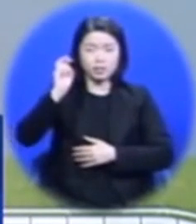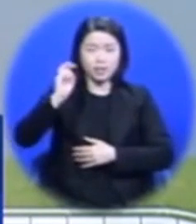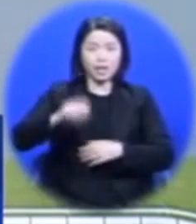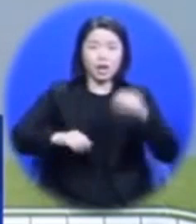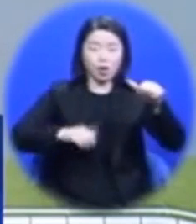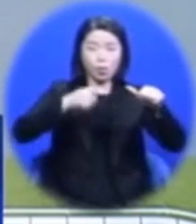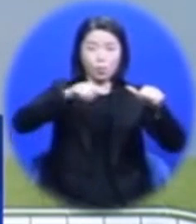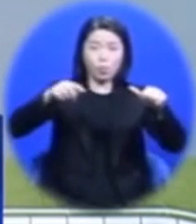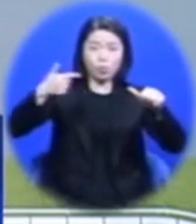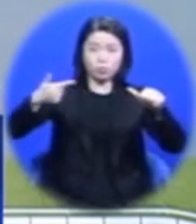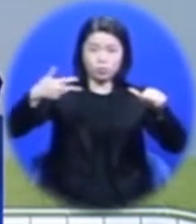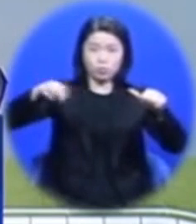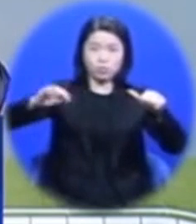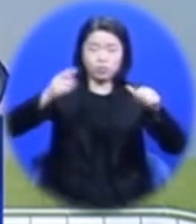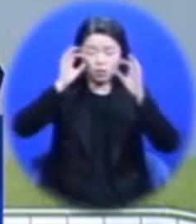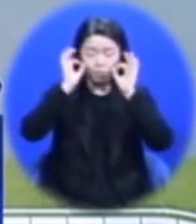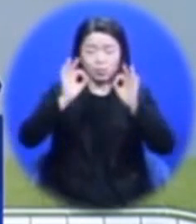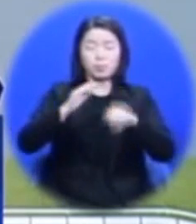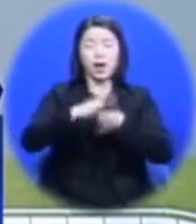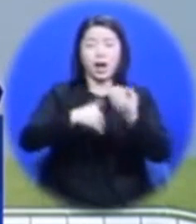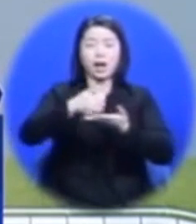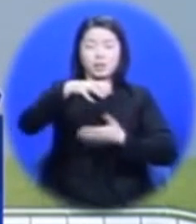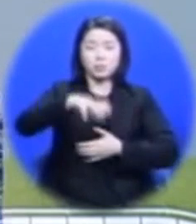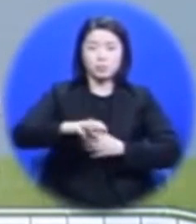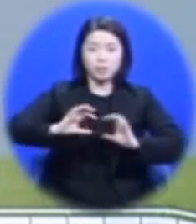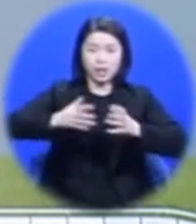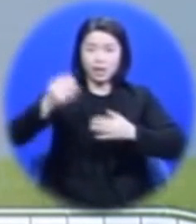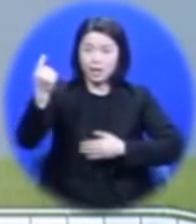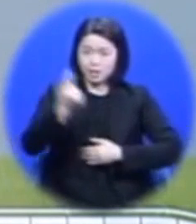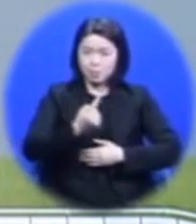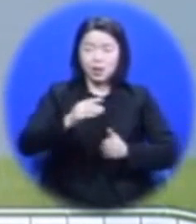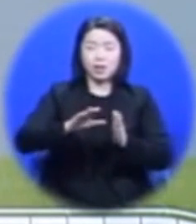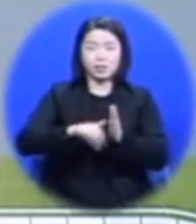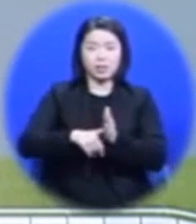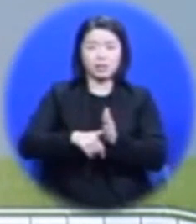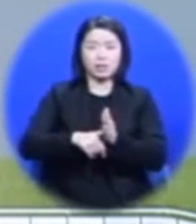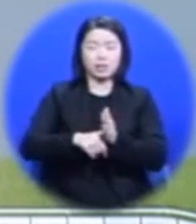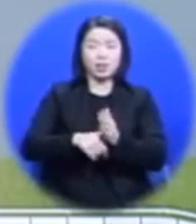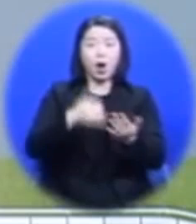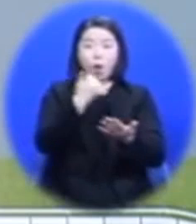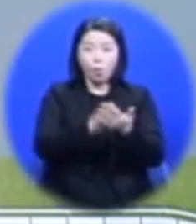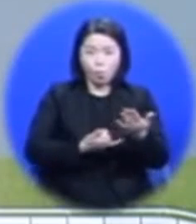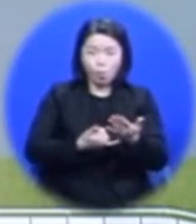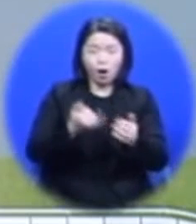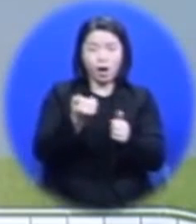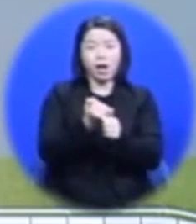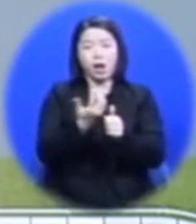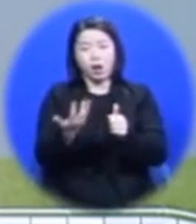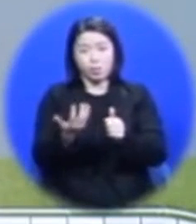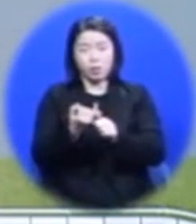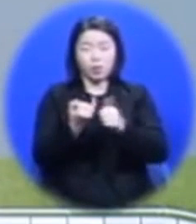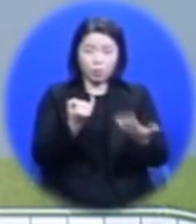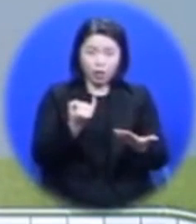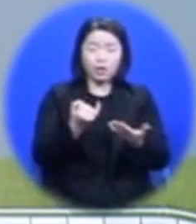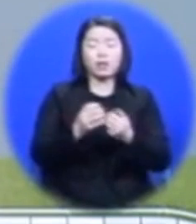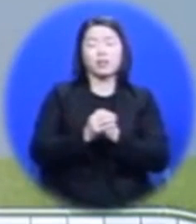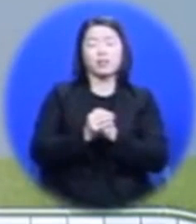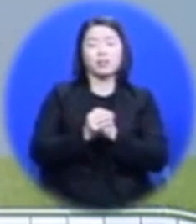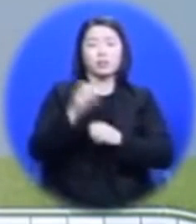5절, 6절에 보면 하나님의 나라가 임할 때는 고아들과 과부들과